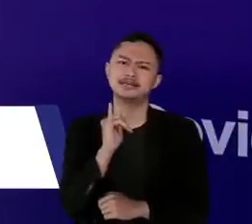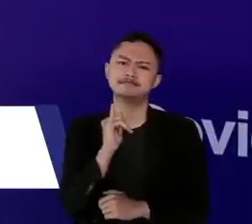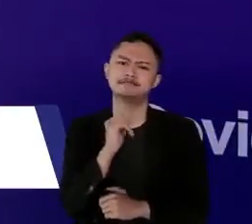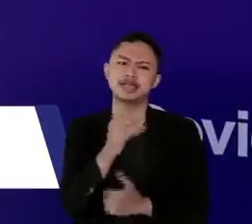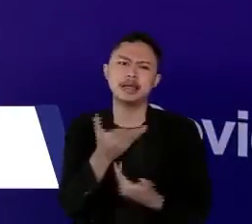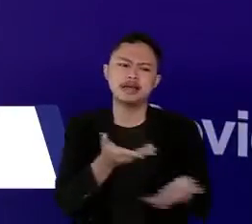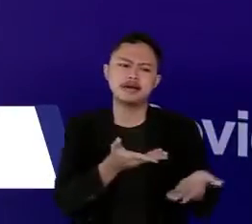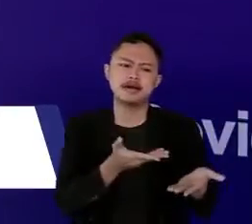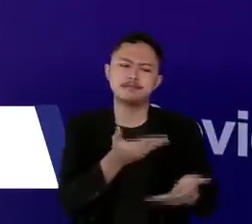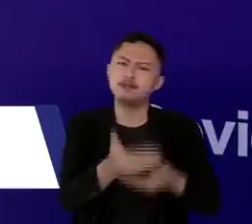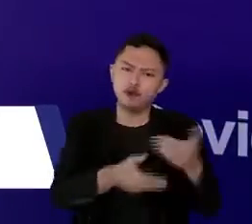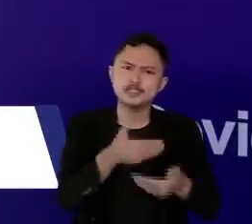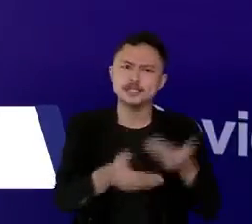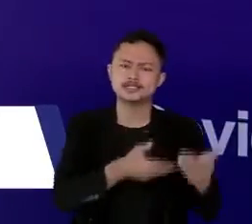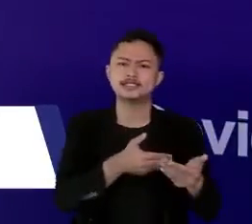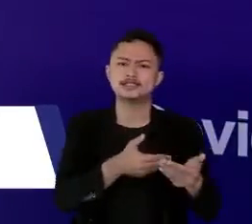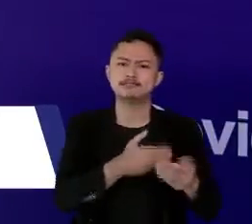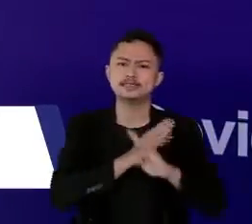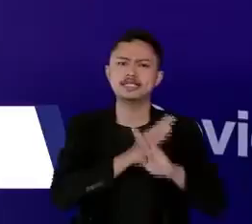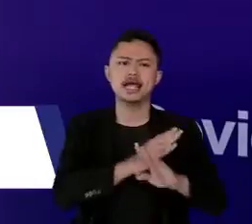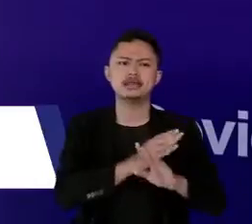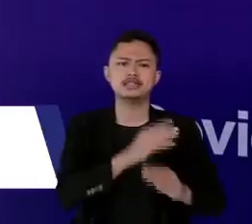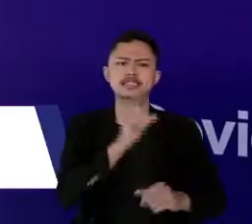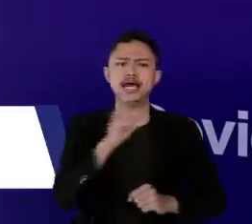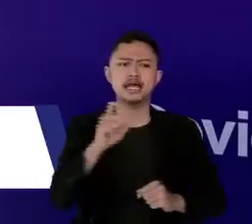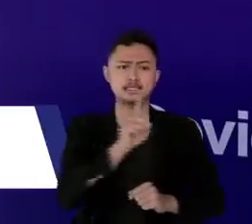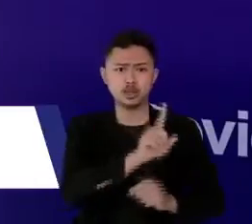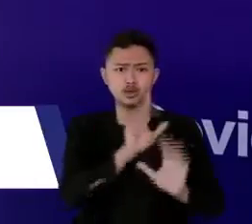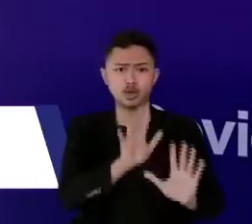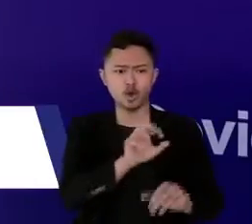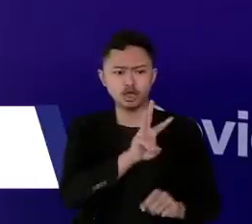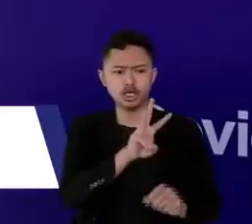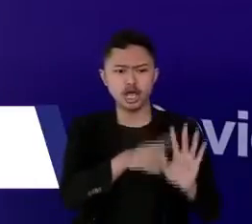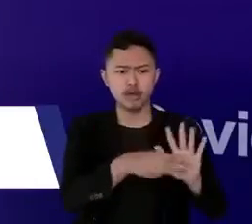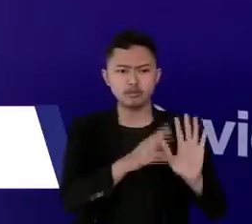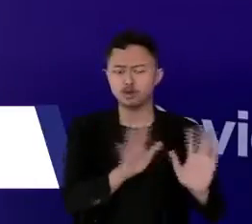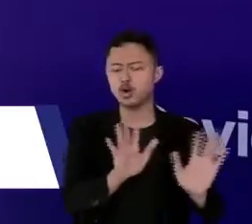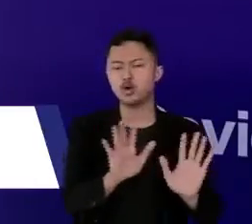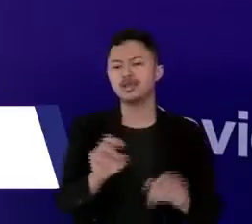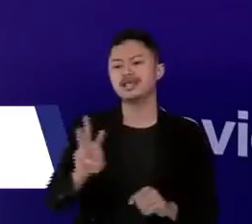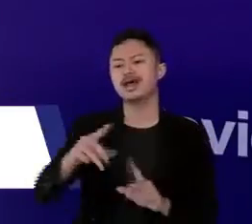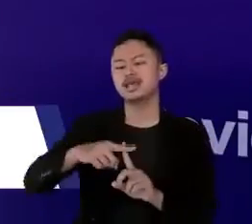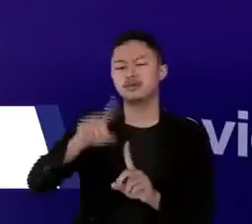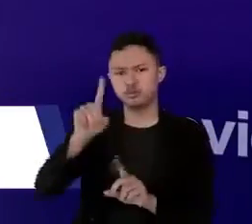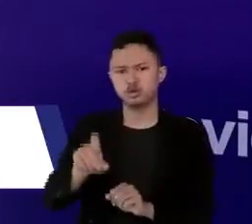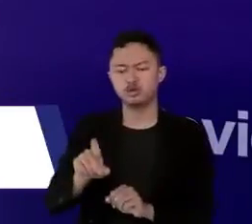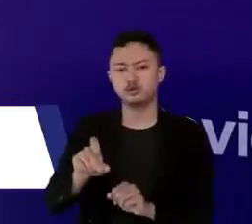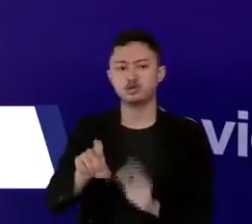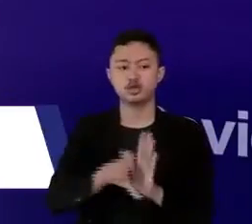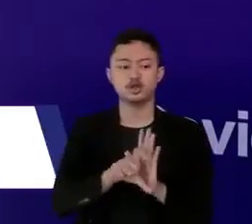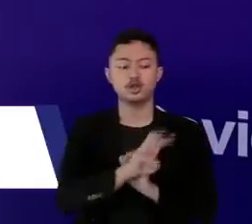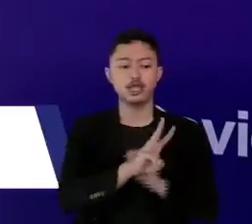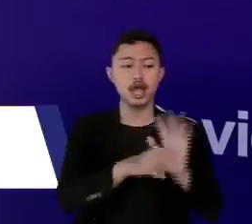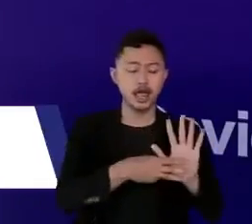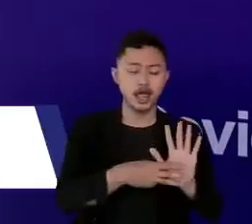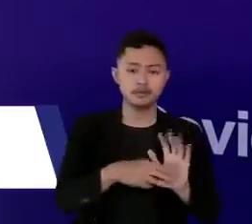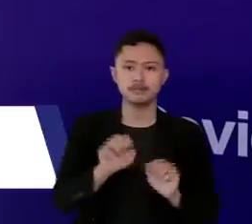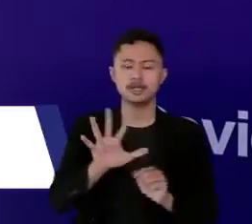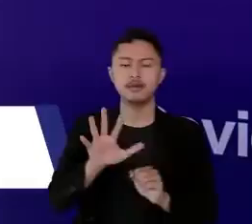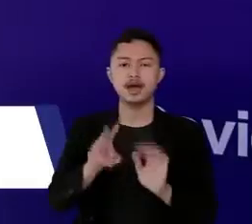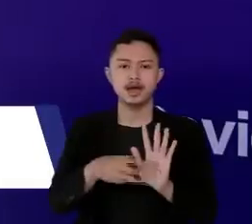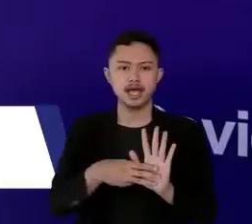intervensi yang dibutuhkan untuk pencegahan jadi masih banyak ikhtiarnya selain 3mm 5mm